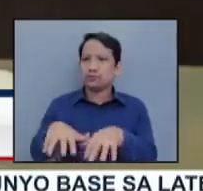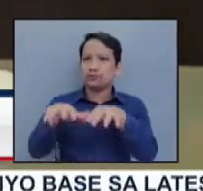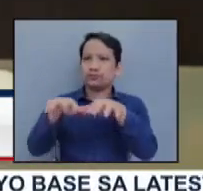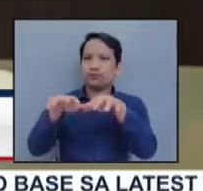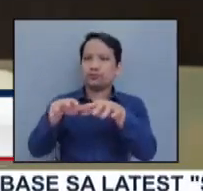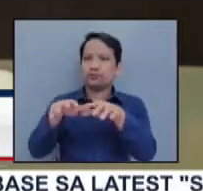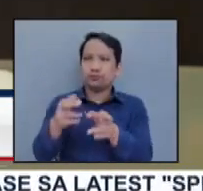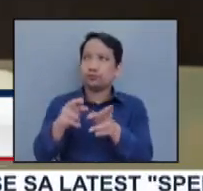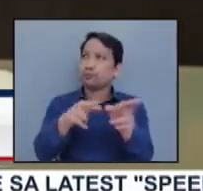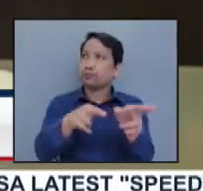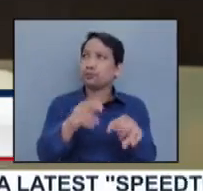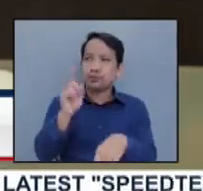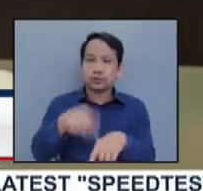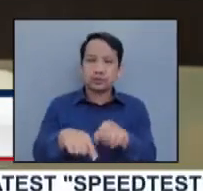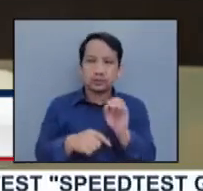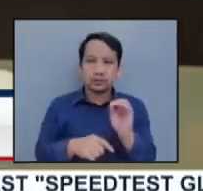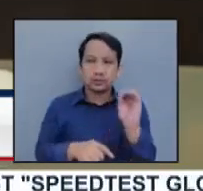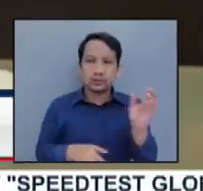hindi niya kayang